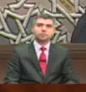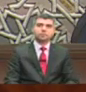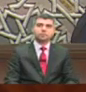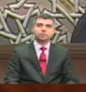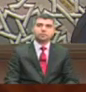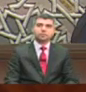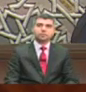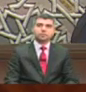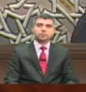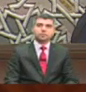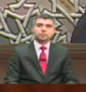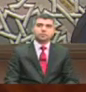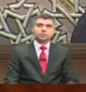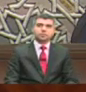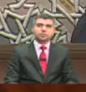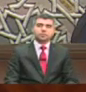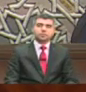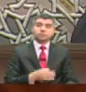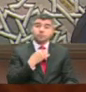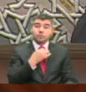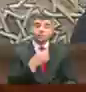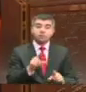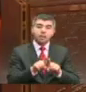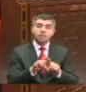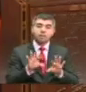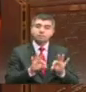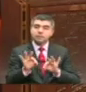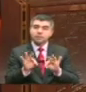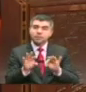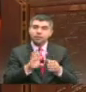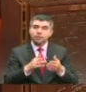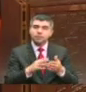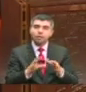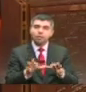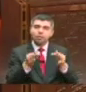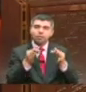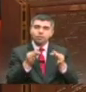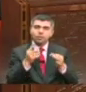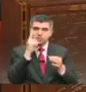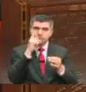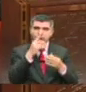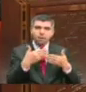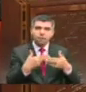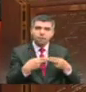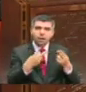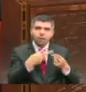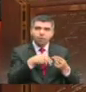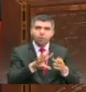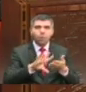كما قلت هناك معايير ونحن منفتحين لتطوير هذه المعايير وأخذ بعين الاعتبار